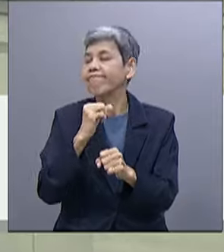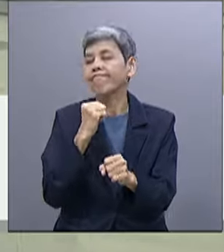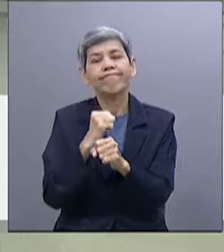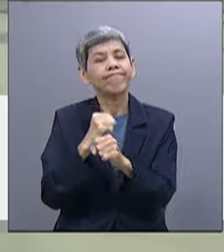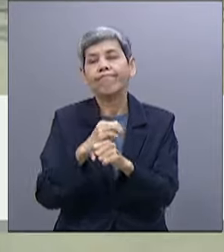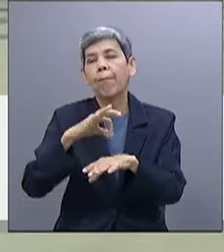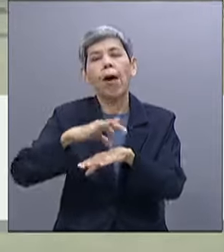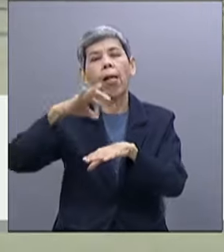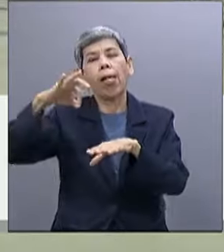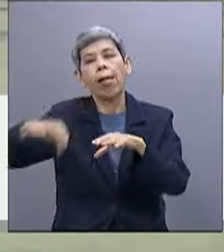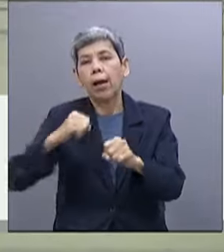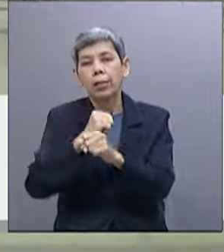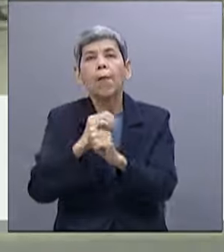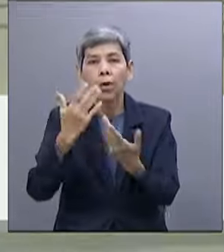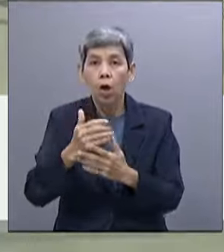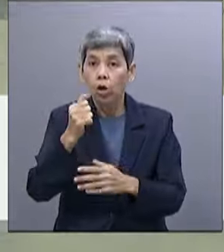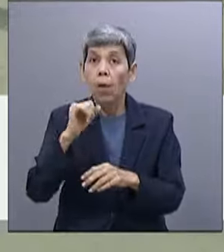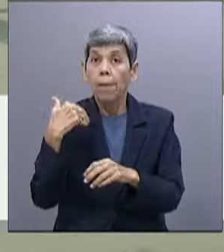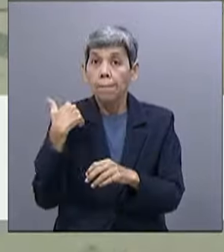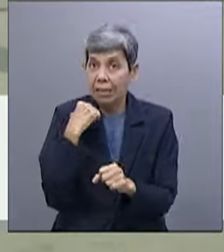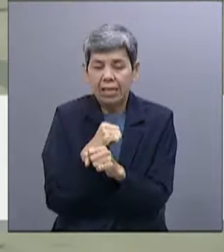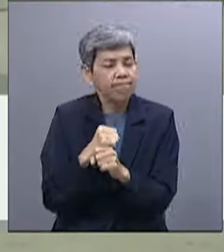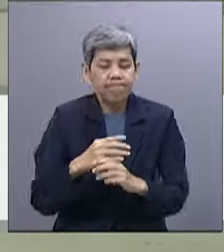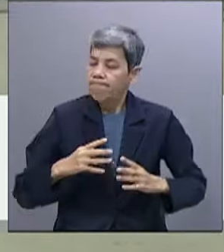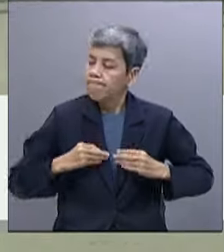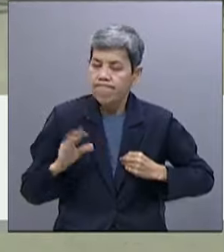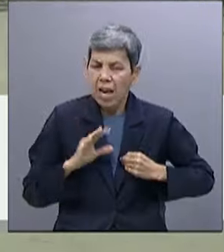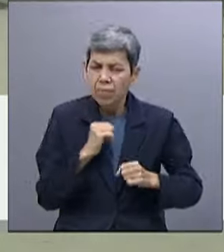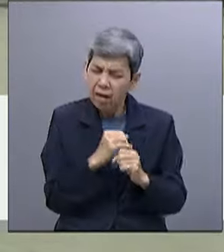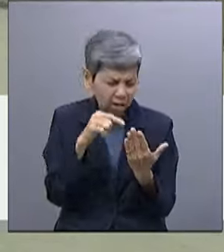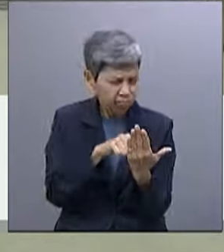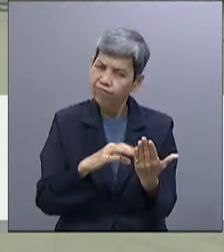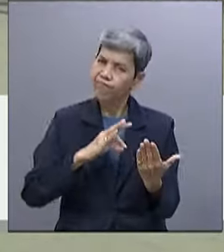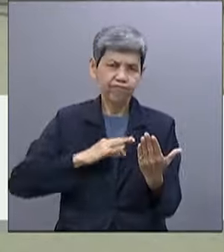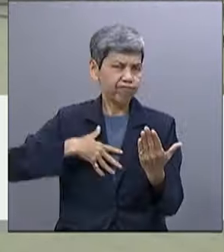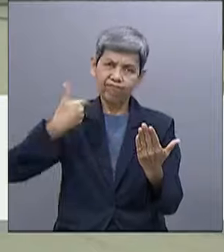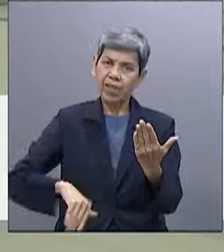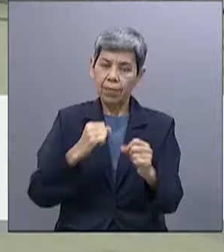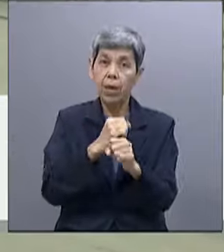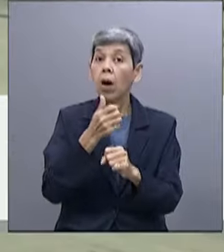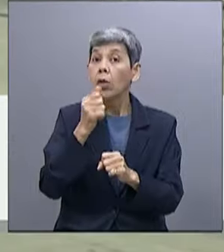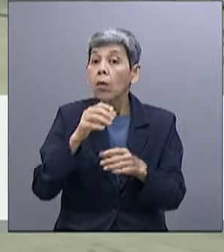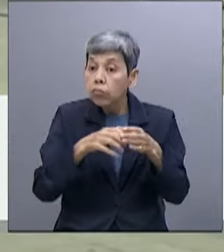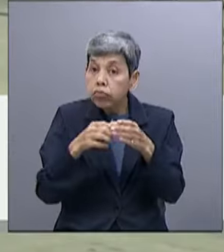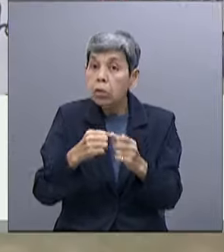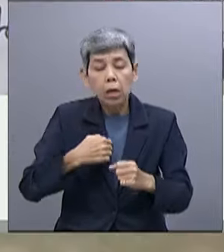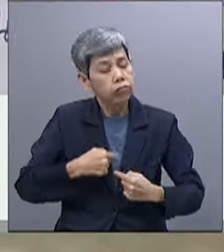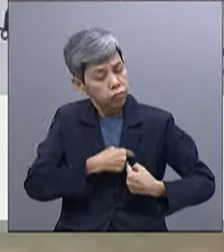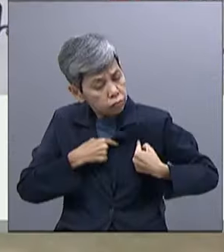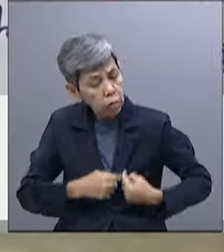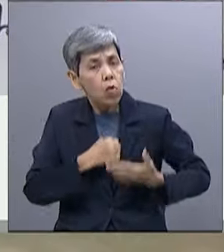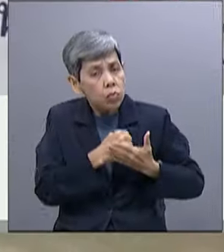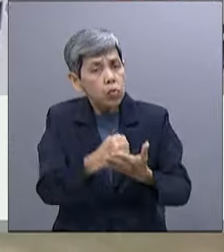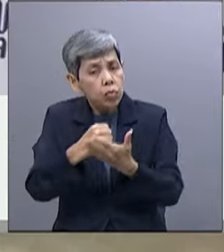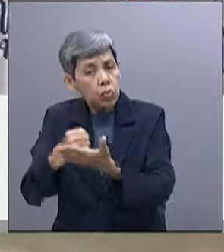ปีบริบูรณ์ตัวแทนอสม.ระบุว่าไม่เห็นด้วยนะคะกับร่างฉบับนี้เนื่องจากอสม.ทุกคนเสียสละเข้ามาทำหน้า